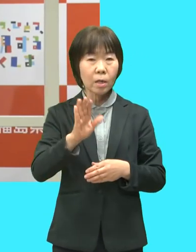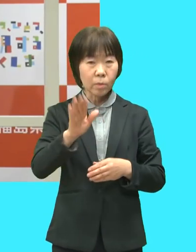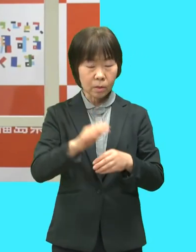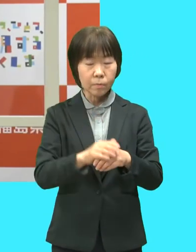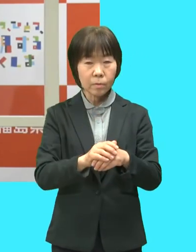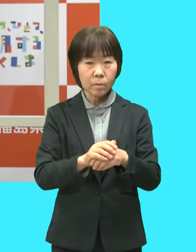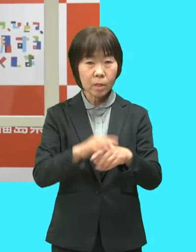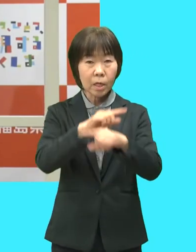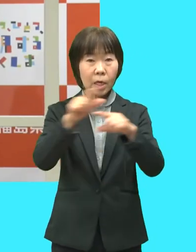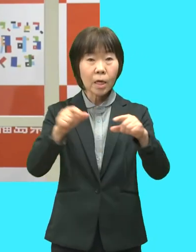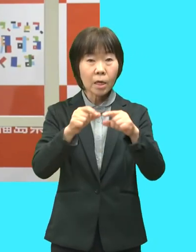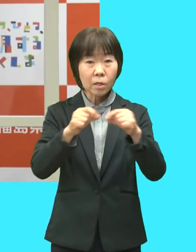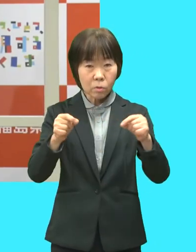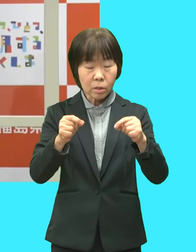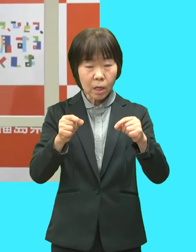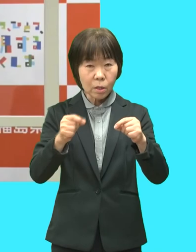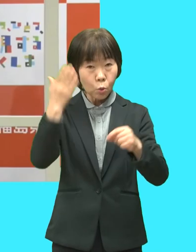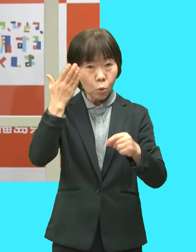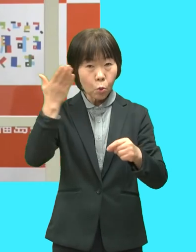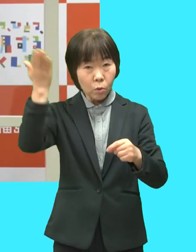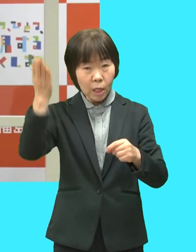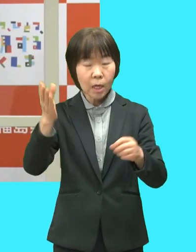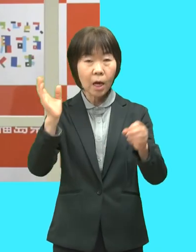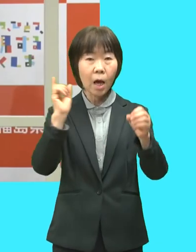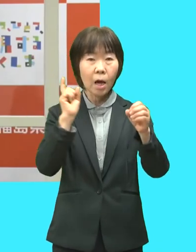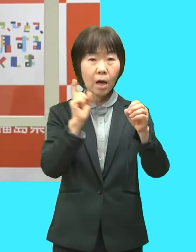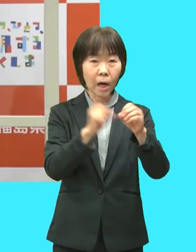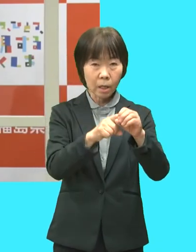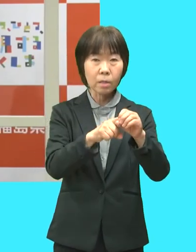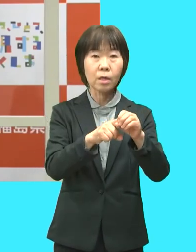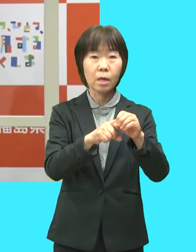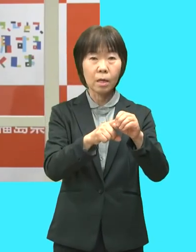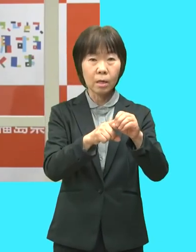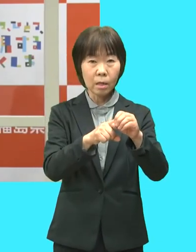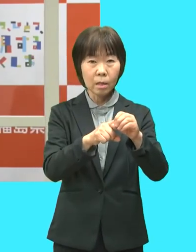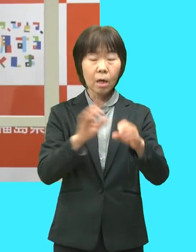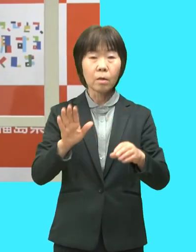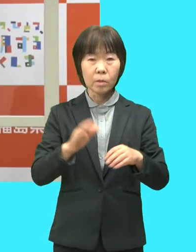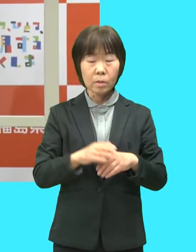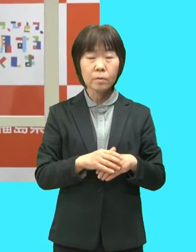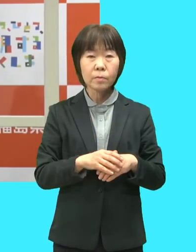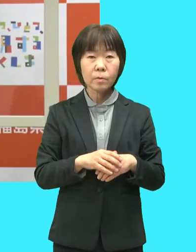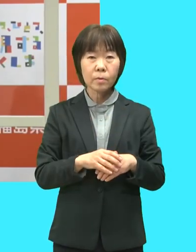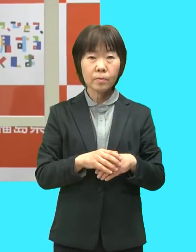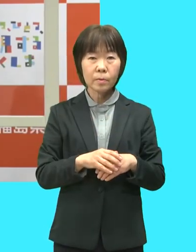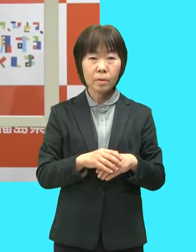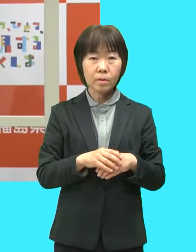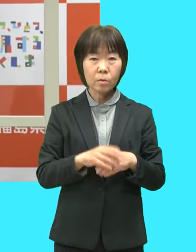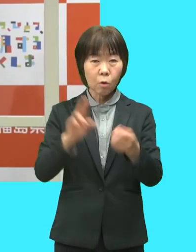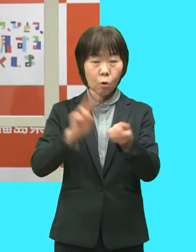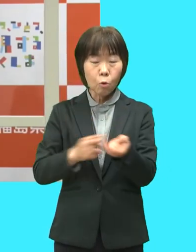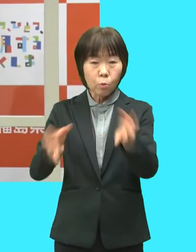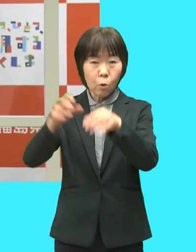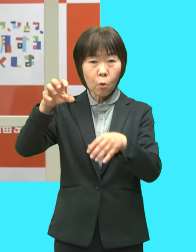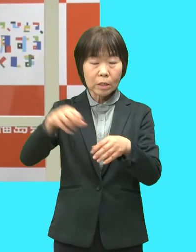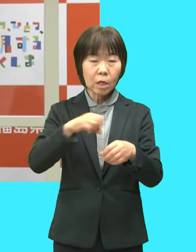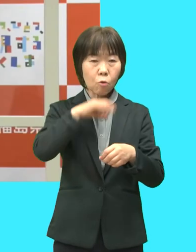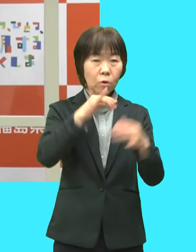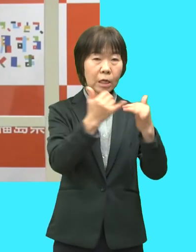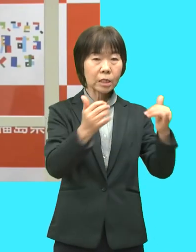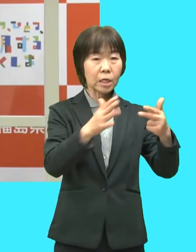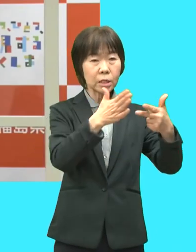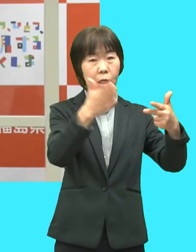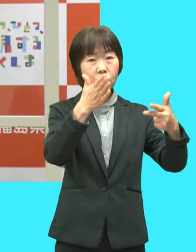が、結果としてその想定が残念ながら当たってしまっております。やはり病院、高齢者施設